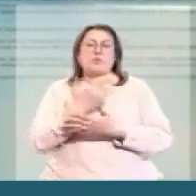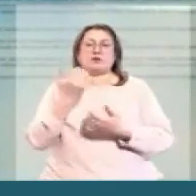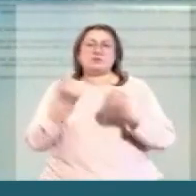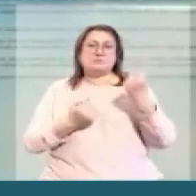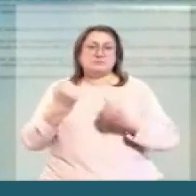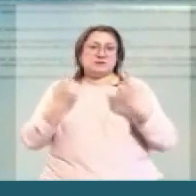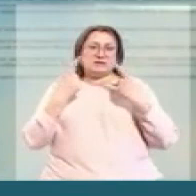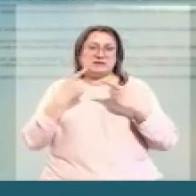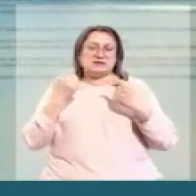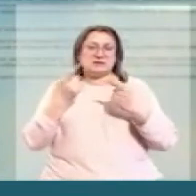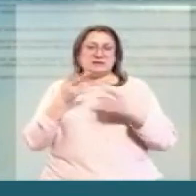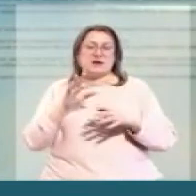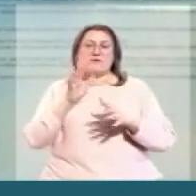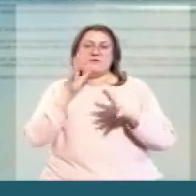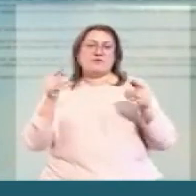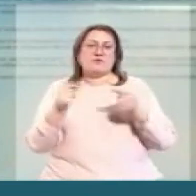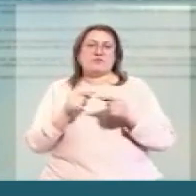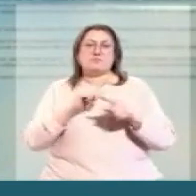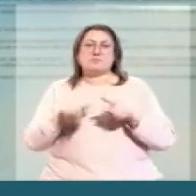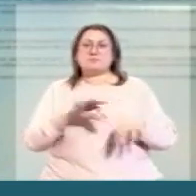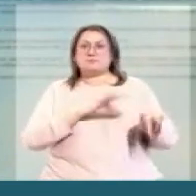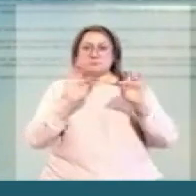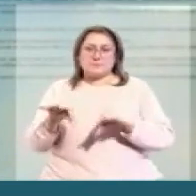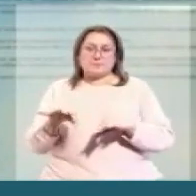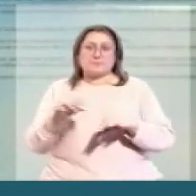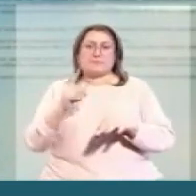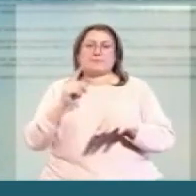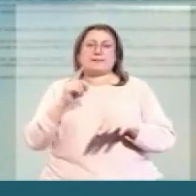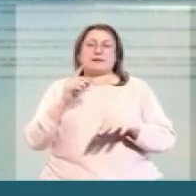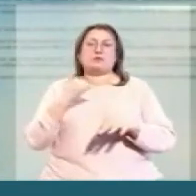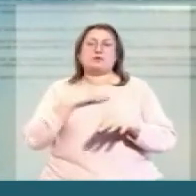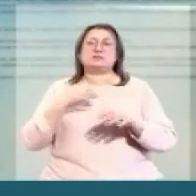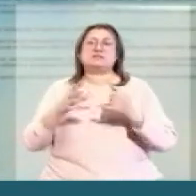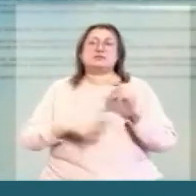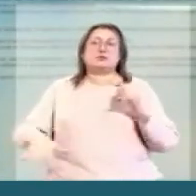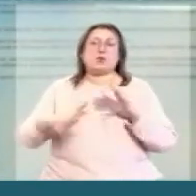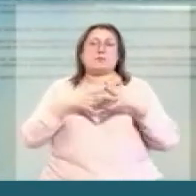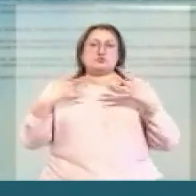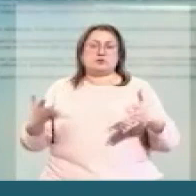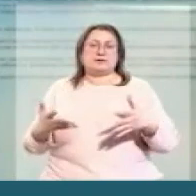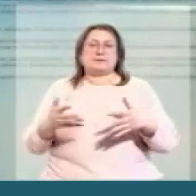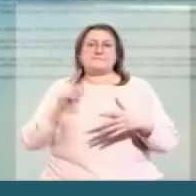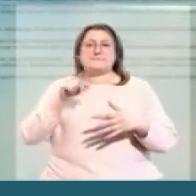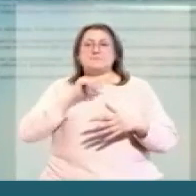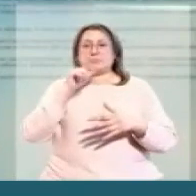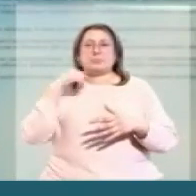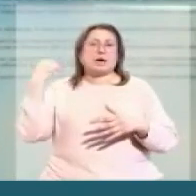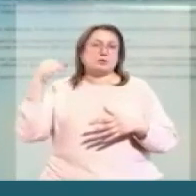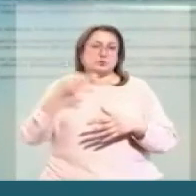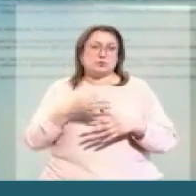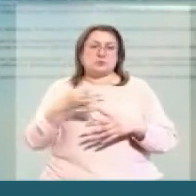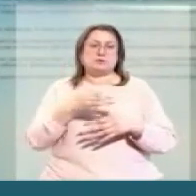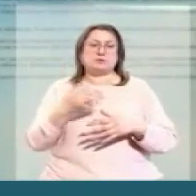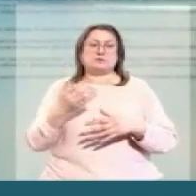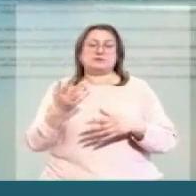то есть для своевременного реагирования, потому что водоемов у нас территория большая, даже Кустанайская, Актюбинская области,